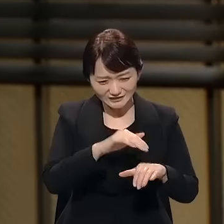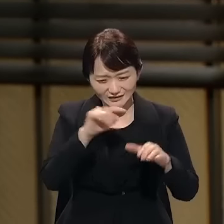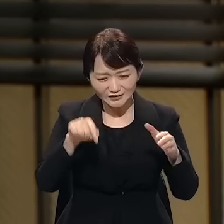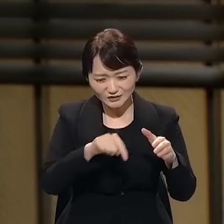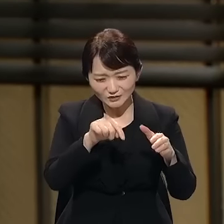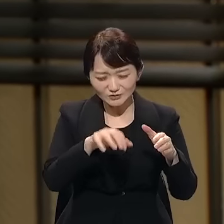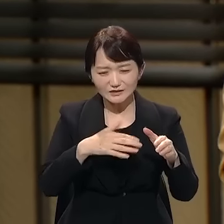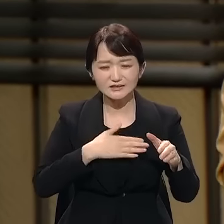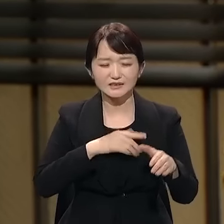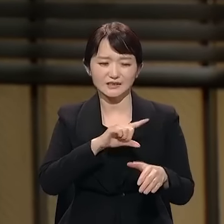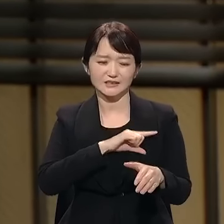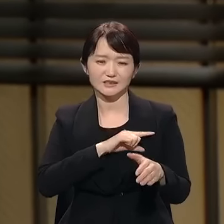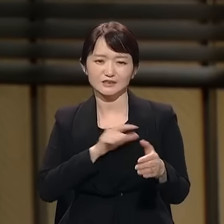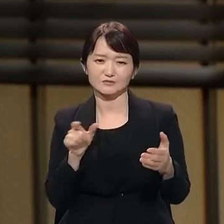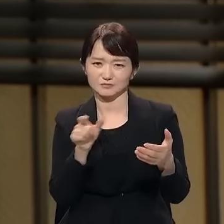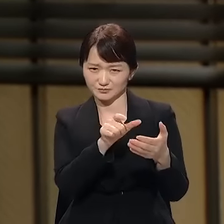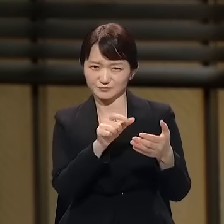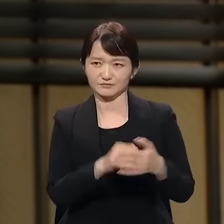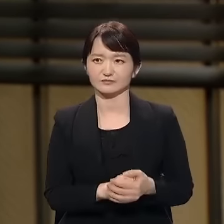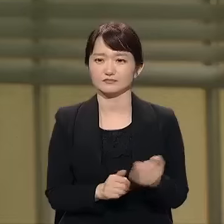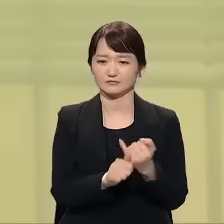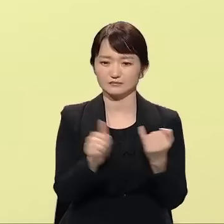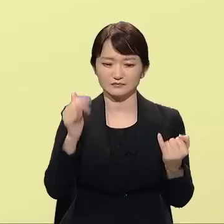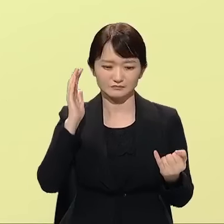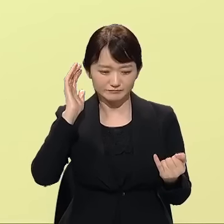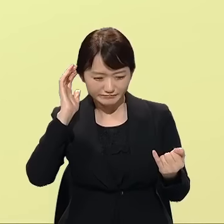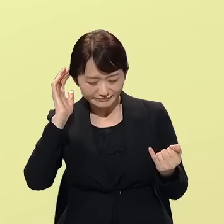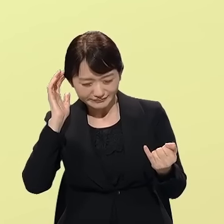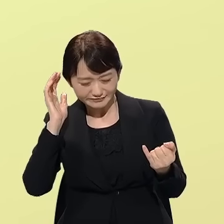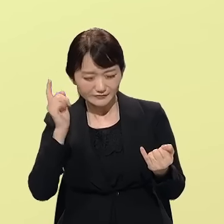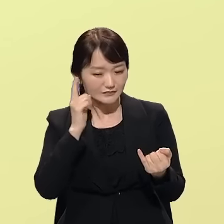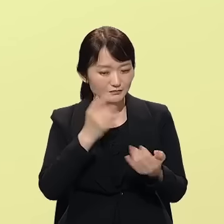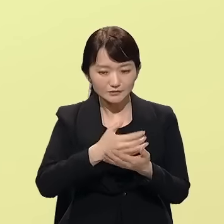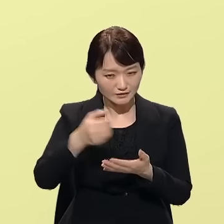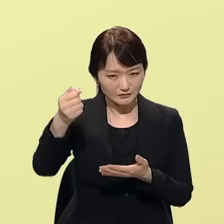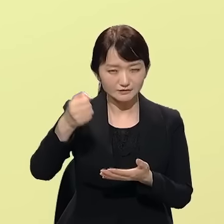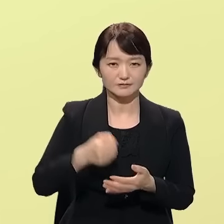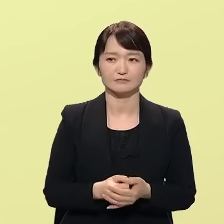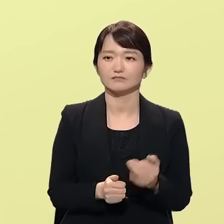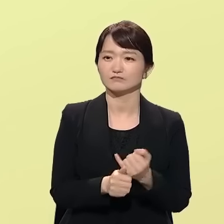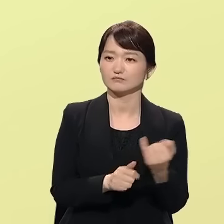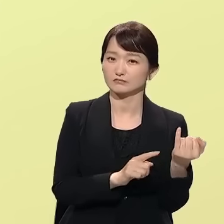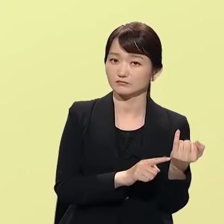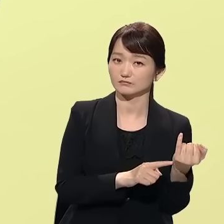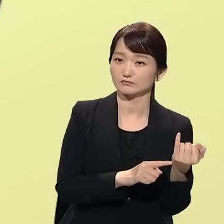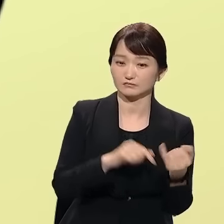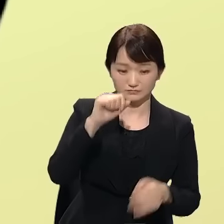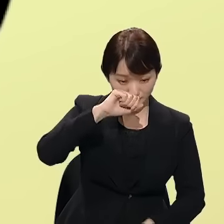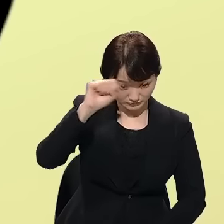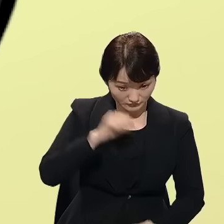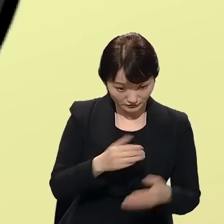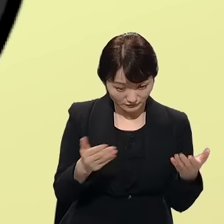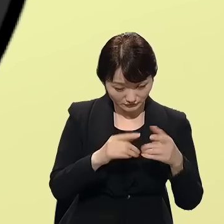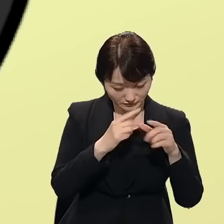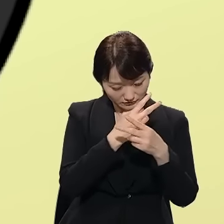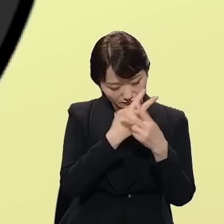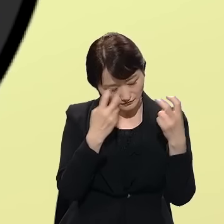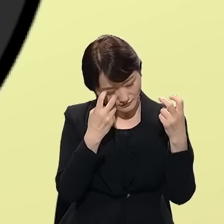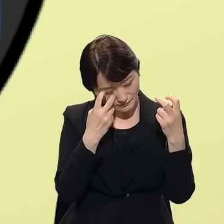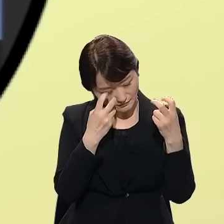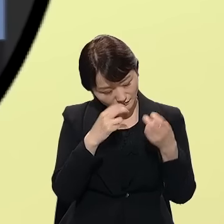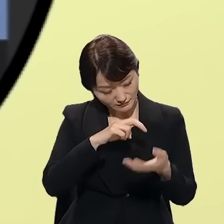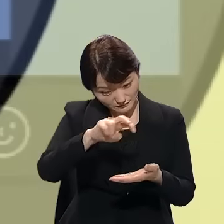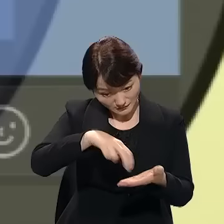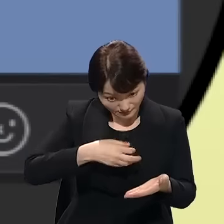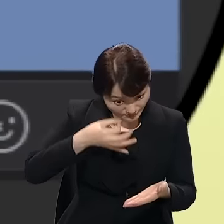제 제 이름을 가져다 쓰는데이 남편이 멋쩌 가면서 휴대전 가지고 갔답니다 근데이 안에 원래는 새벽까지 일하다 자야 되는데 저런 걸 봤으니까